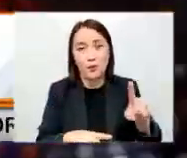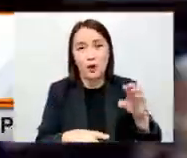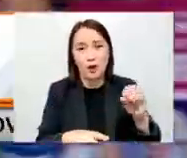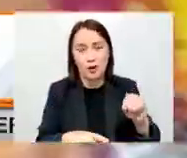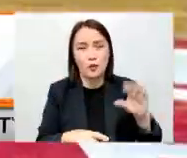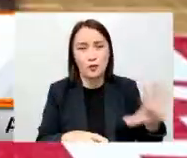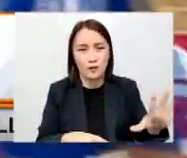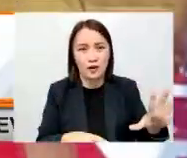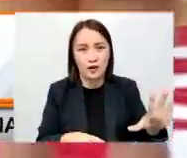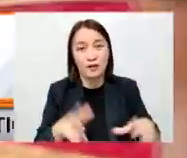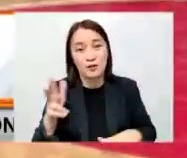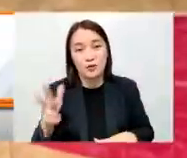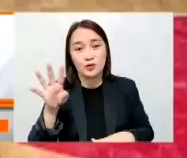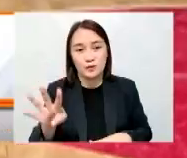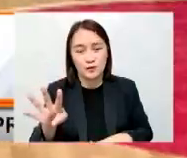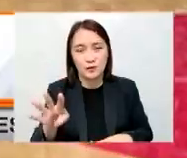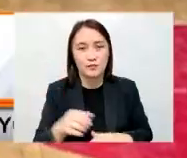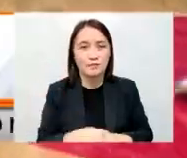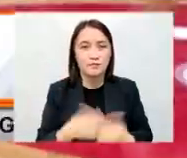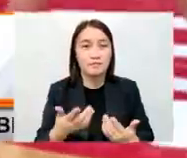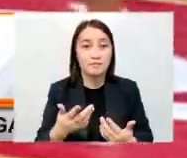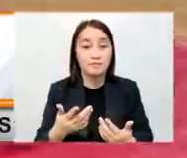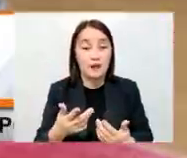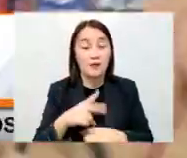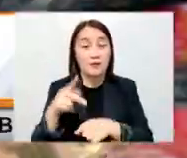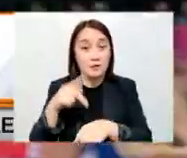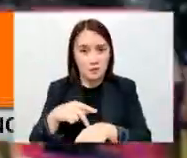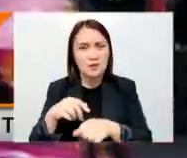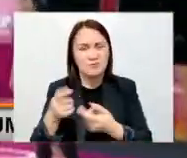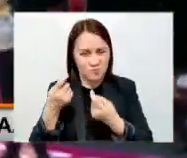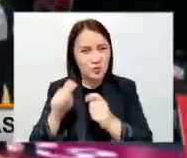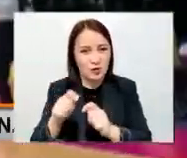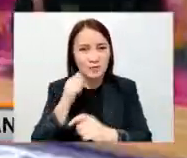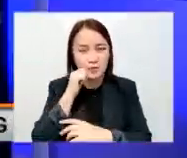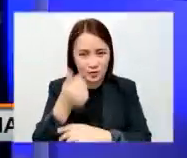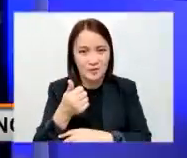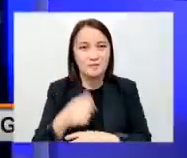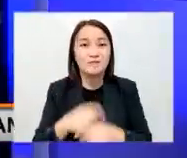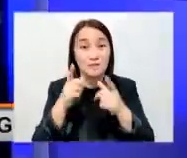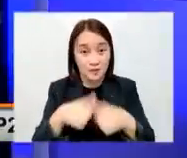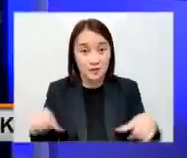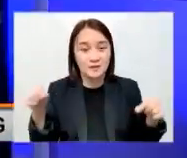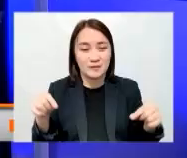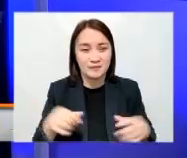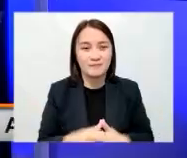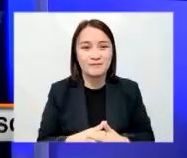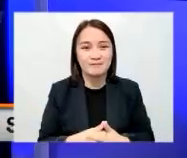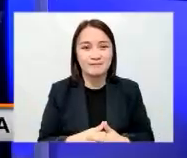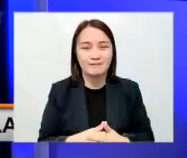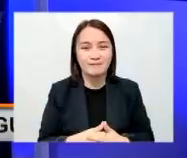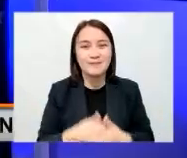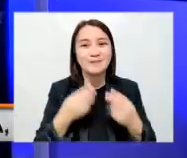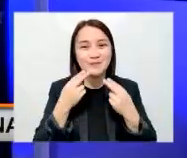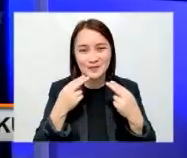105-34. Susubukan bumawi ng Pilipinas bukas, makakalaban nila ang defending champions, Japan. Yan ang balita ng mga Gilas teams natin, pero huwag